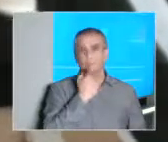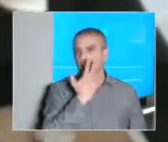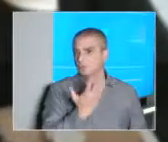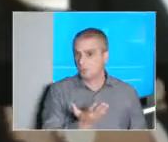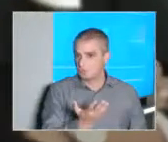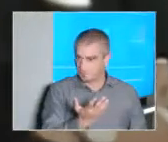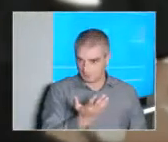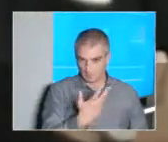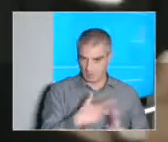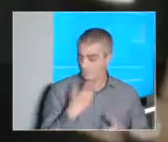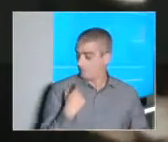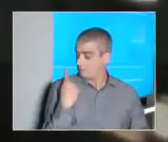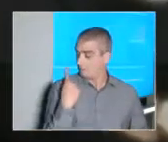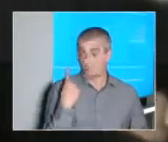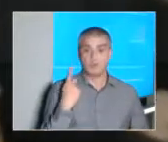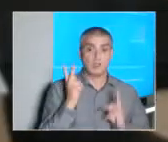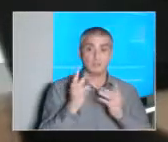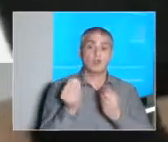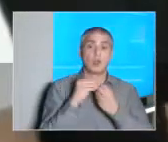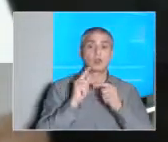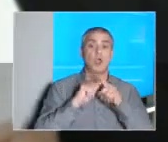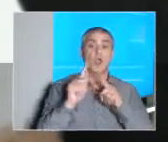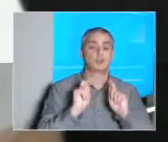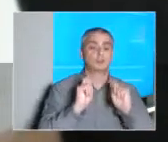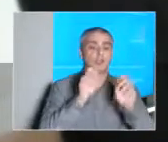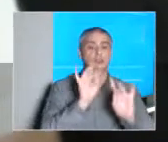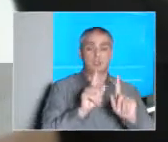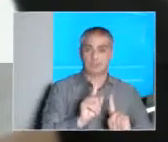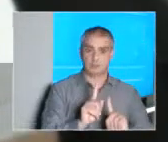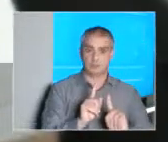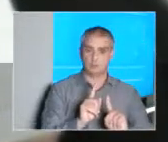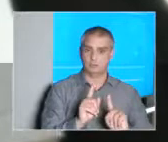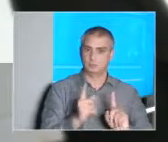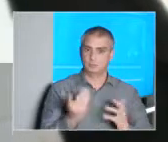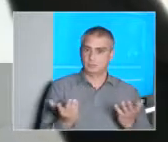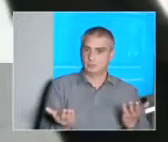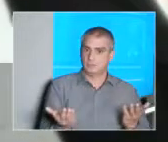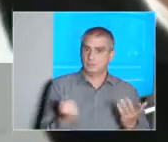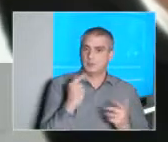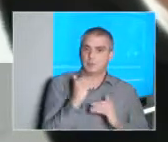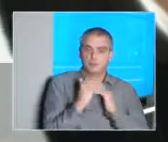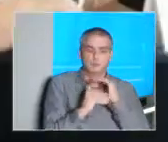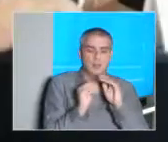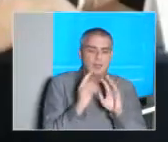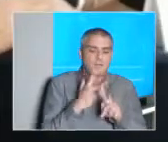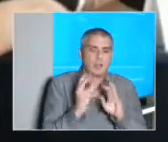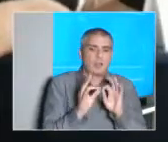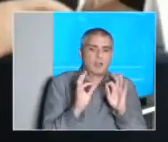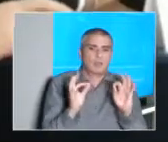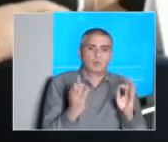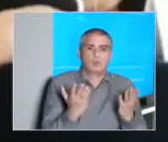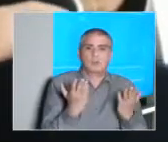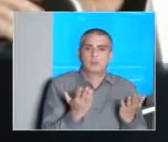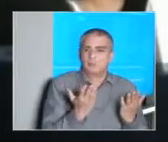אומר? דרך אגב, רק שבוע שעבר אפשרו עוד חודש הגשת התנגדויות. עכשיו, זה שלב ראשוני. זה